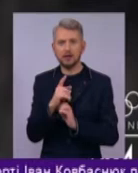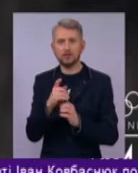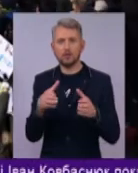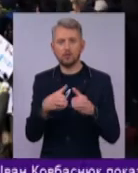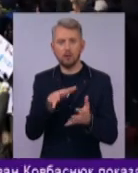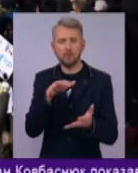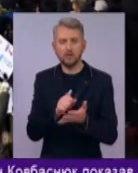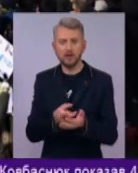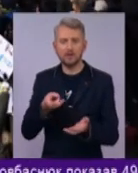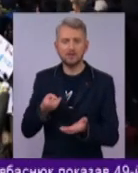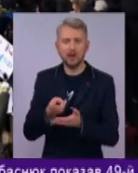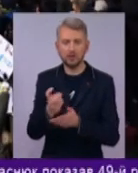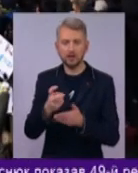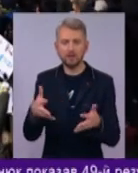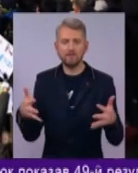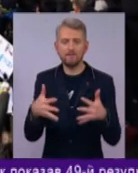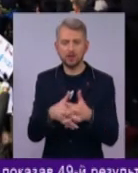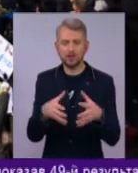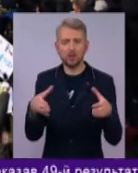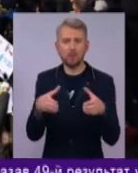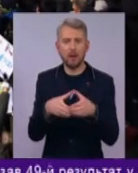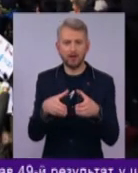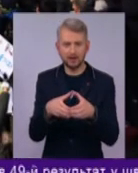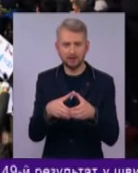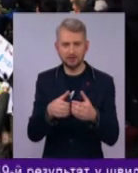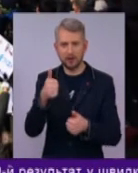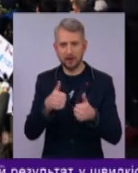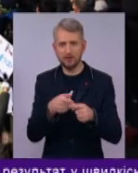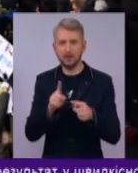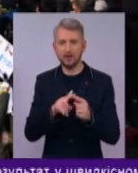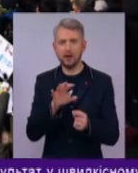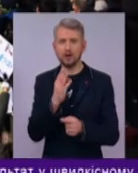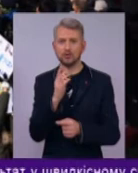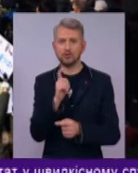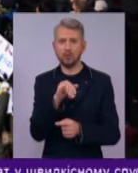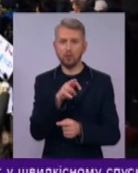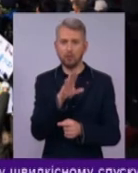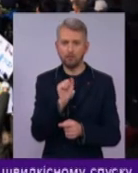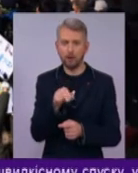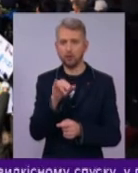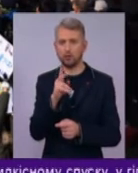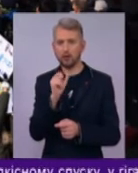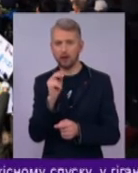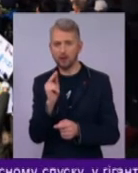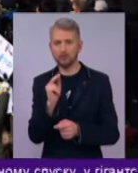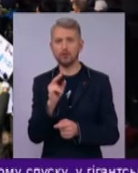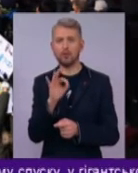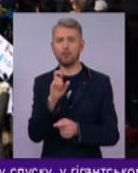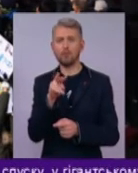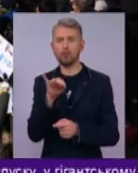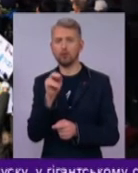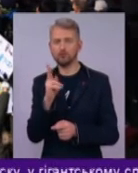у мішаних командних змаганнях. Це Олена Шхумова, Антон Дукач, Олександр Оболончик і